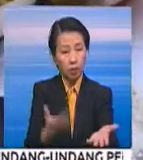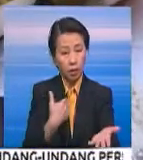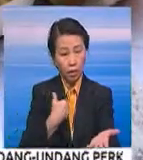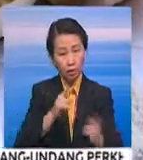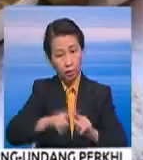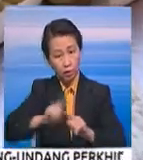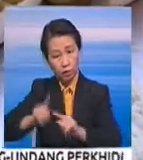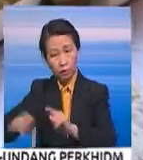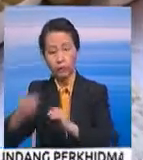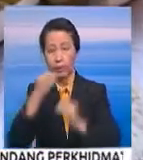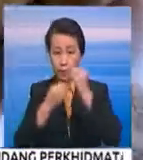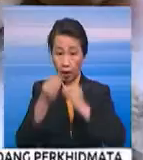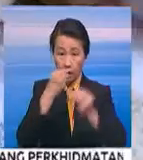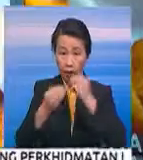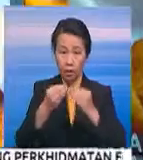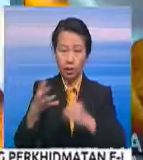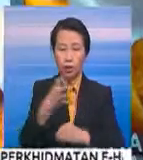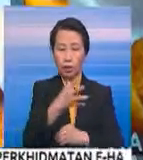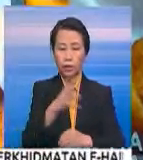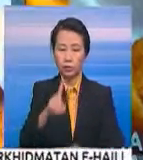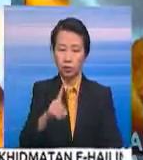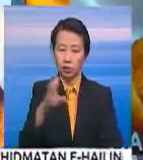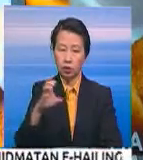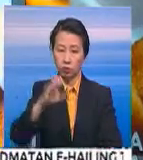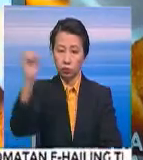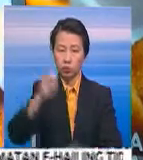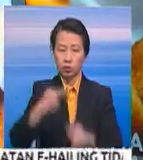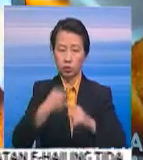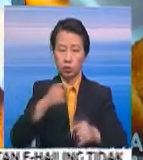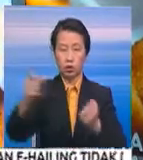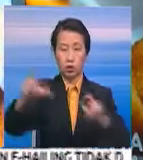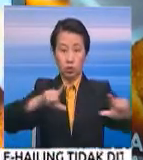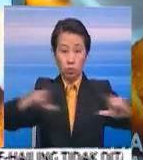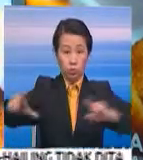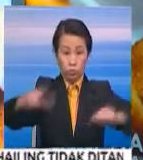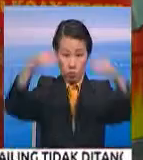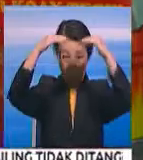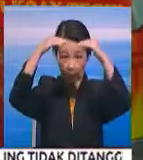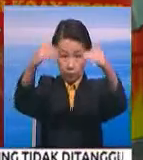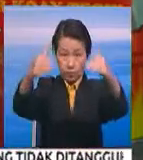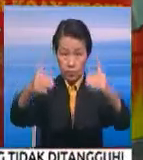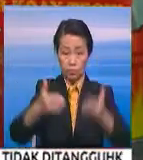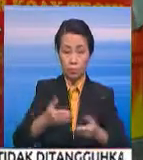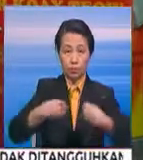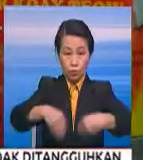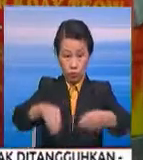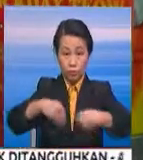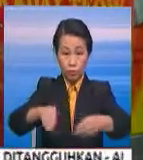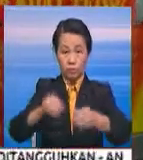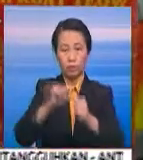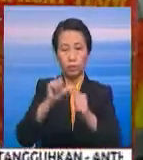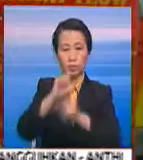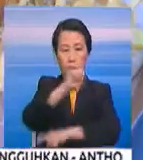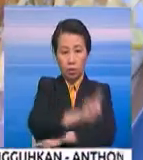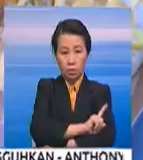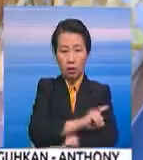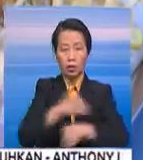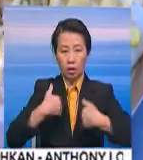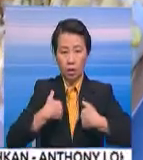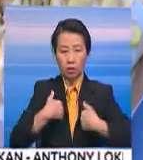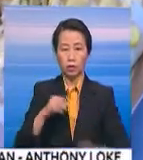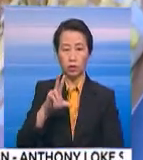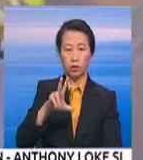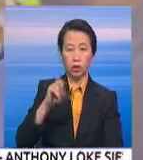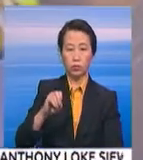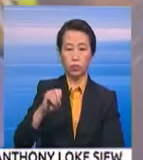variety makanan 100% daripada food truck sahaja. Okay. Dan di sini pada setiap hari kita ada lebih kurang 30